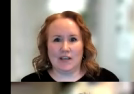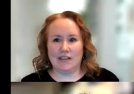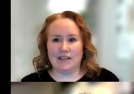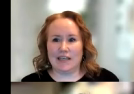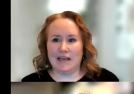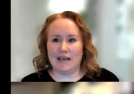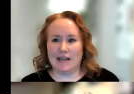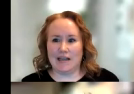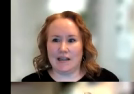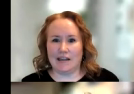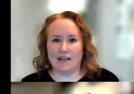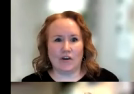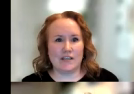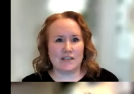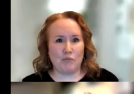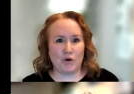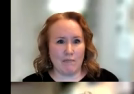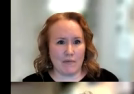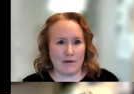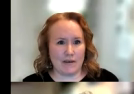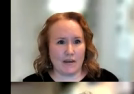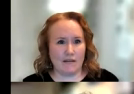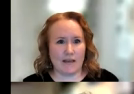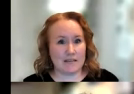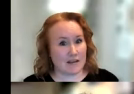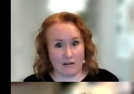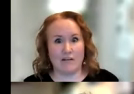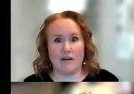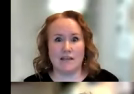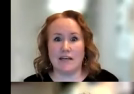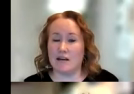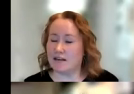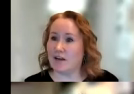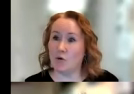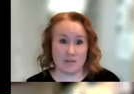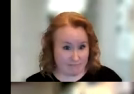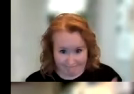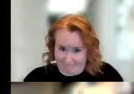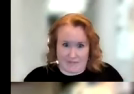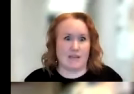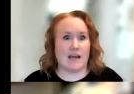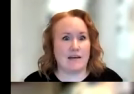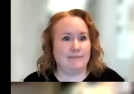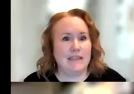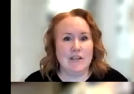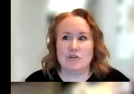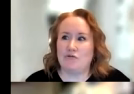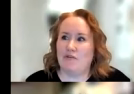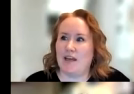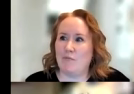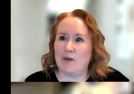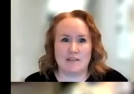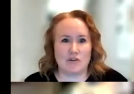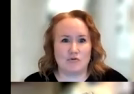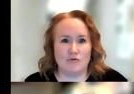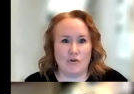Så til dagens program. Jeg skal ha da en liten velkomst, den her. Så får